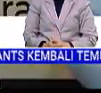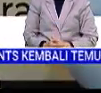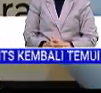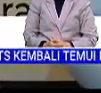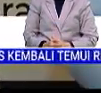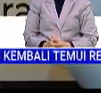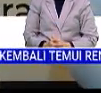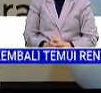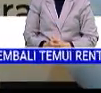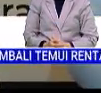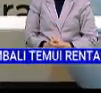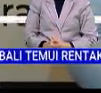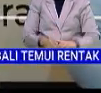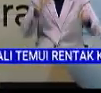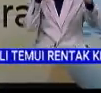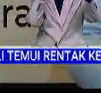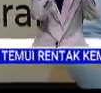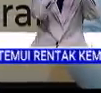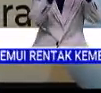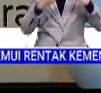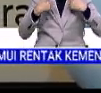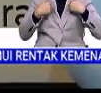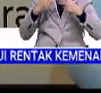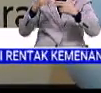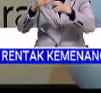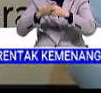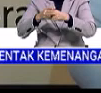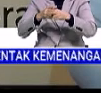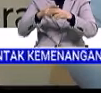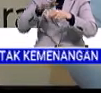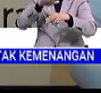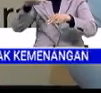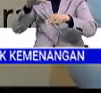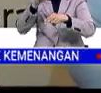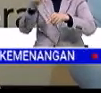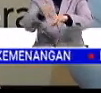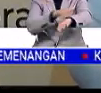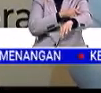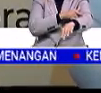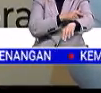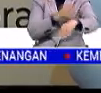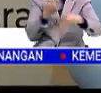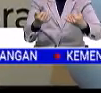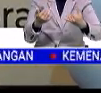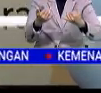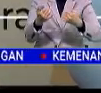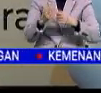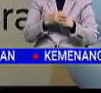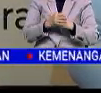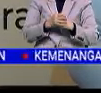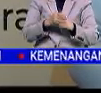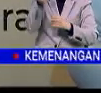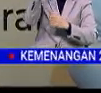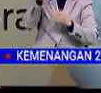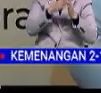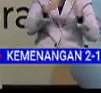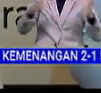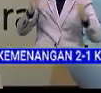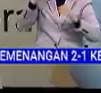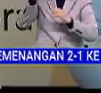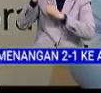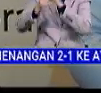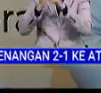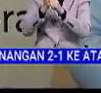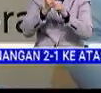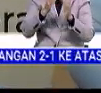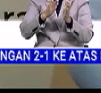Jadi kita ada tujuh ni, ada jangka pendek, jangka sederhana, jangka panjang. Jangka panjang kita sudah ada wawasan kemampuan bersama untuk 10 tahun. Jangka sederhana kita